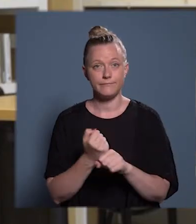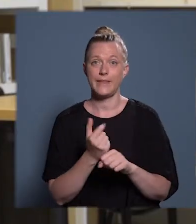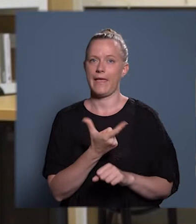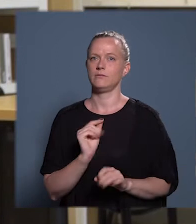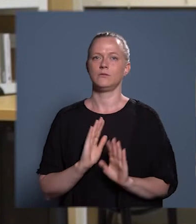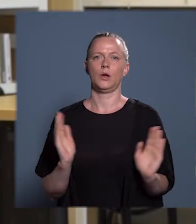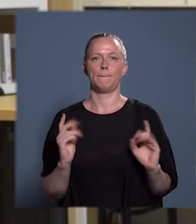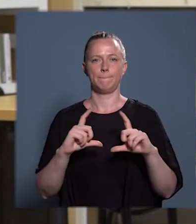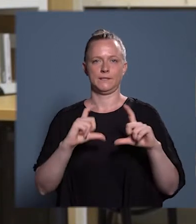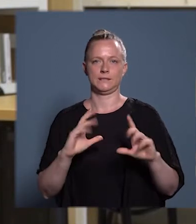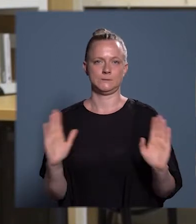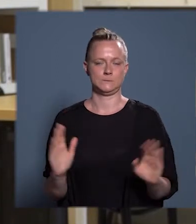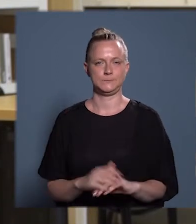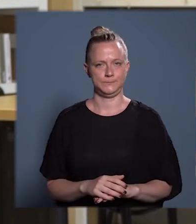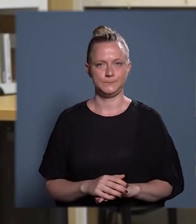képet